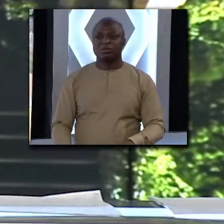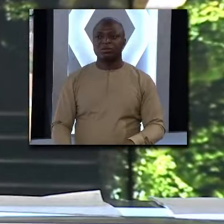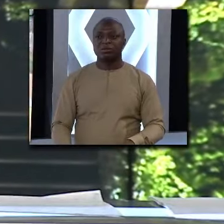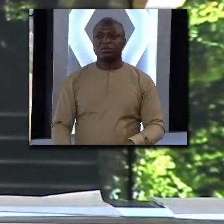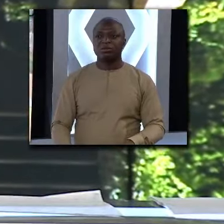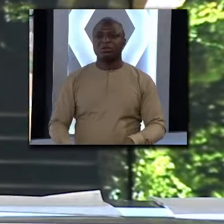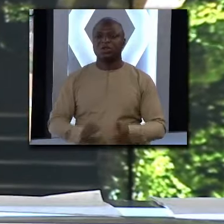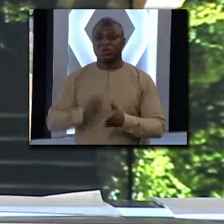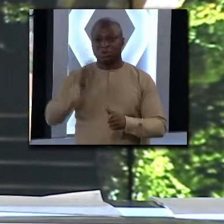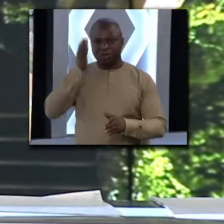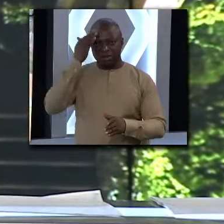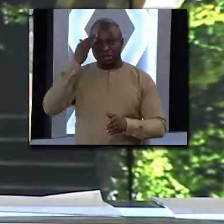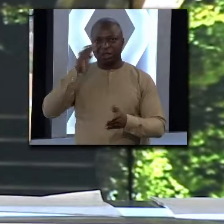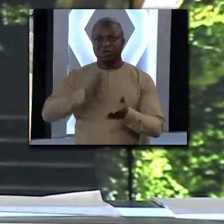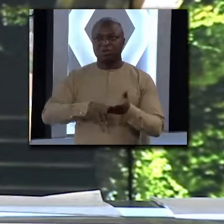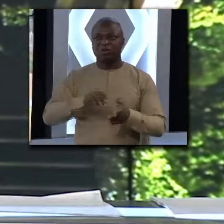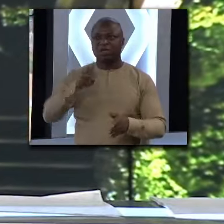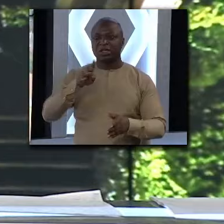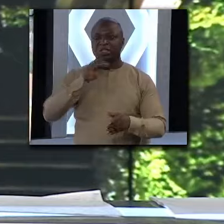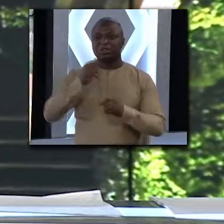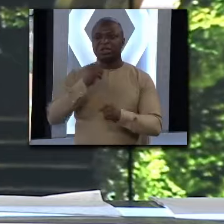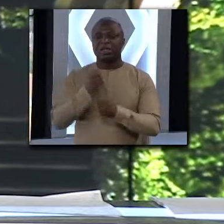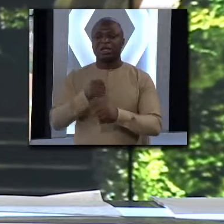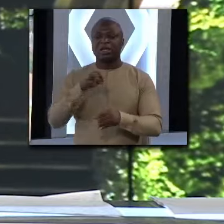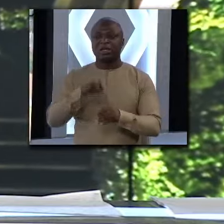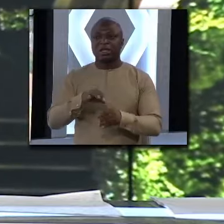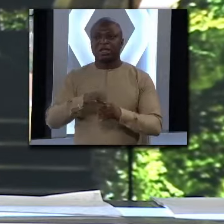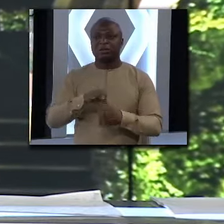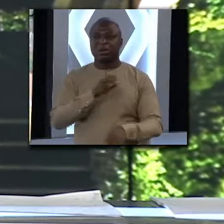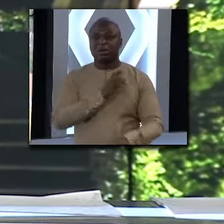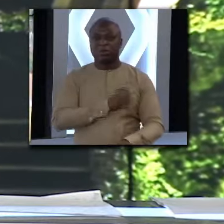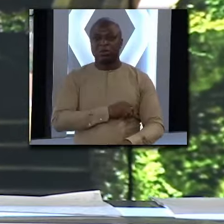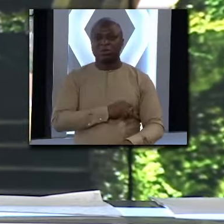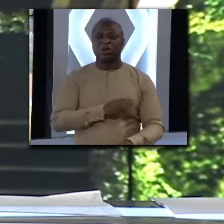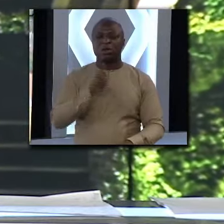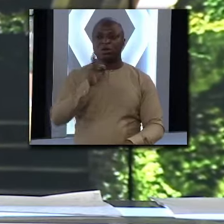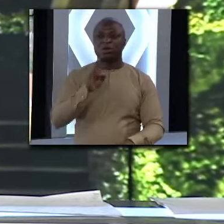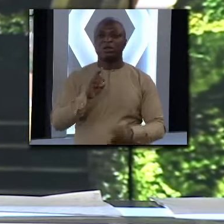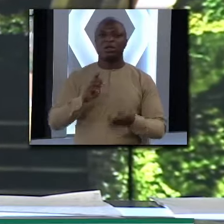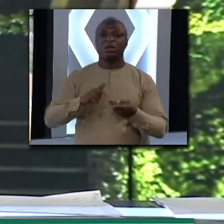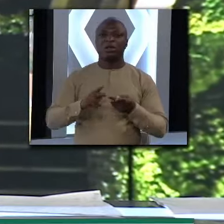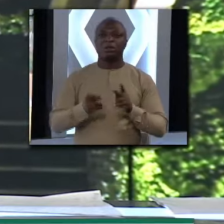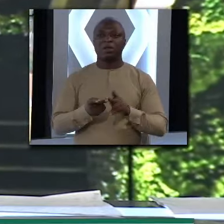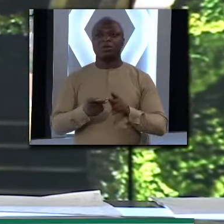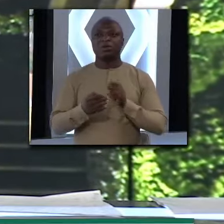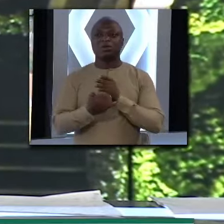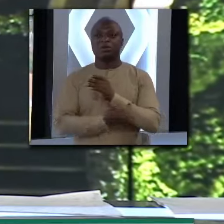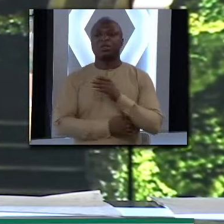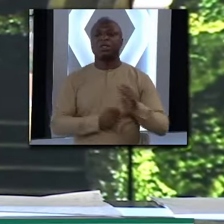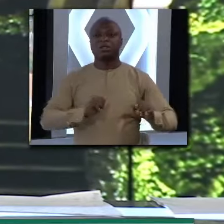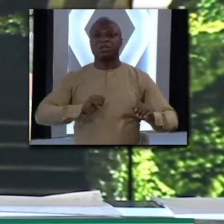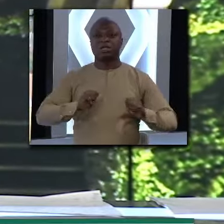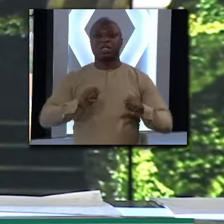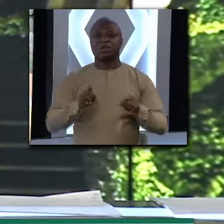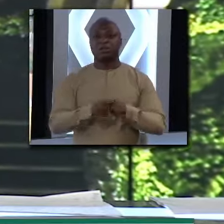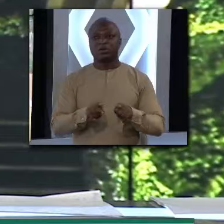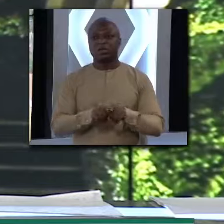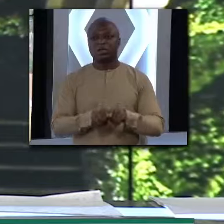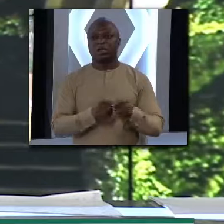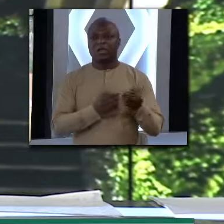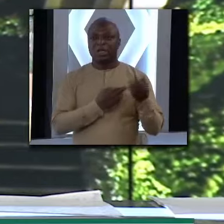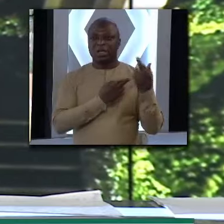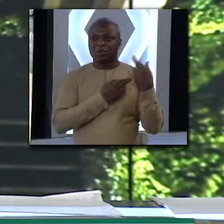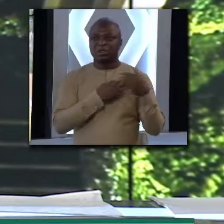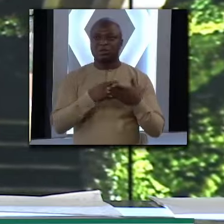On le sait, 2024 est une année électorale au Togo. Eh bien, les partenaires du pays s'activent également. Les